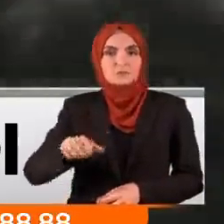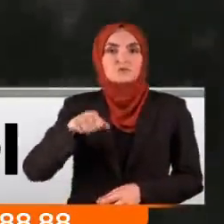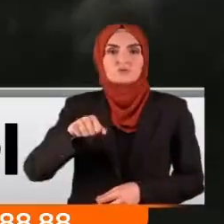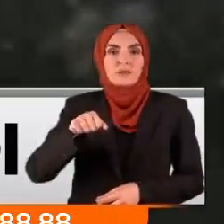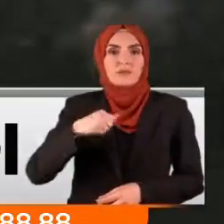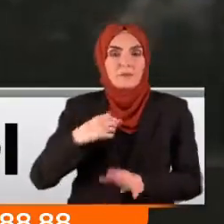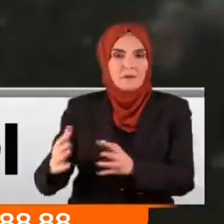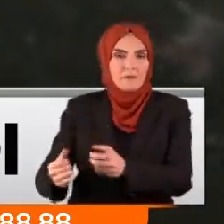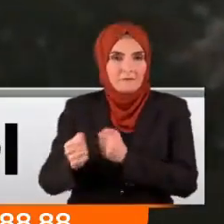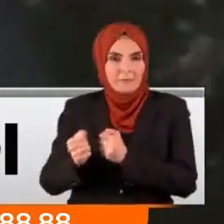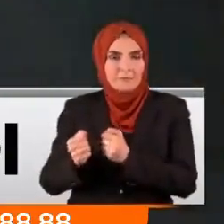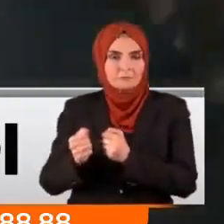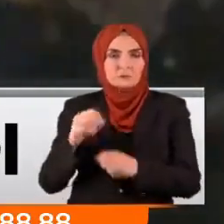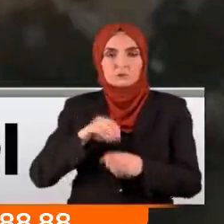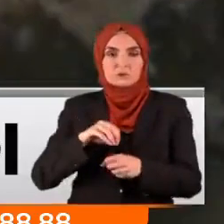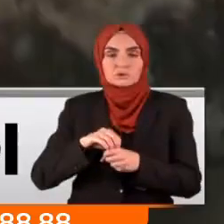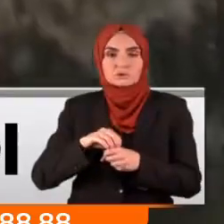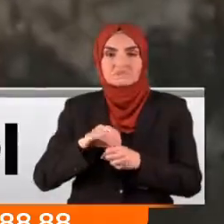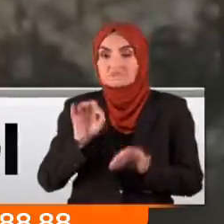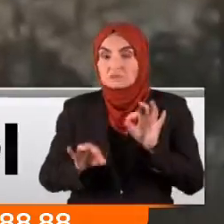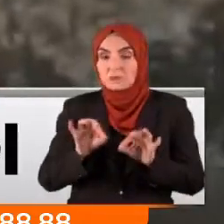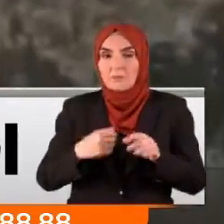indirilip içerisi incelendiğinde